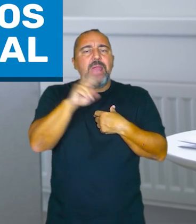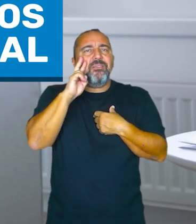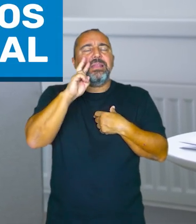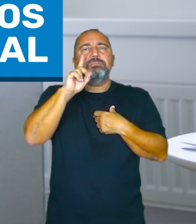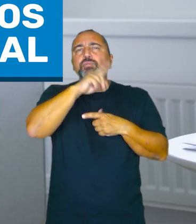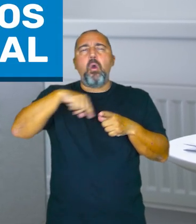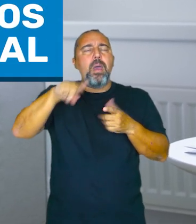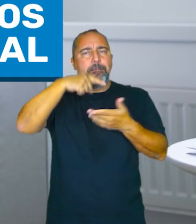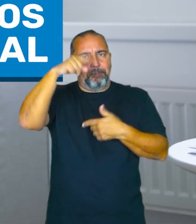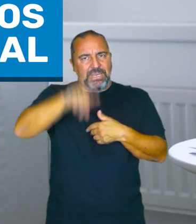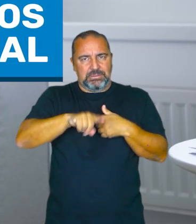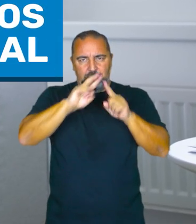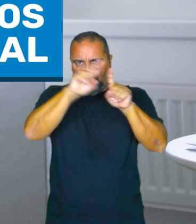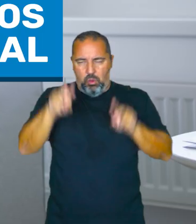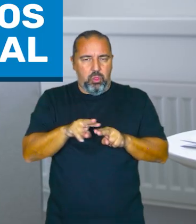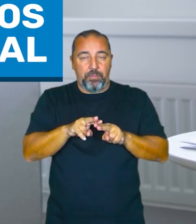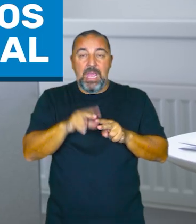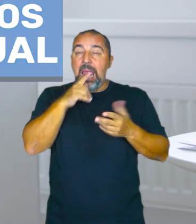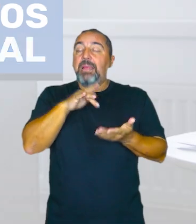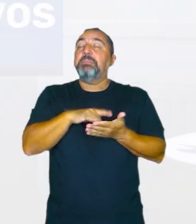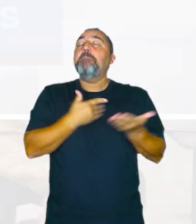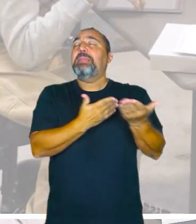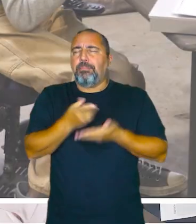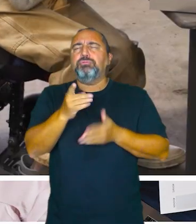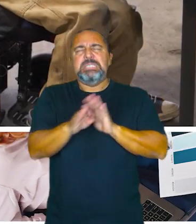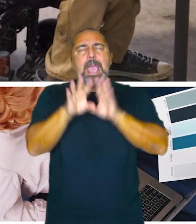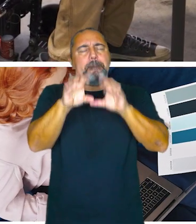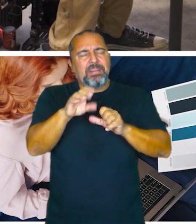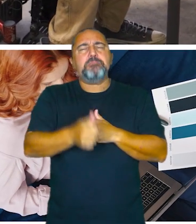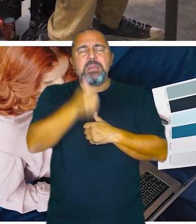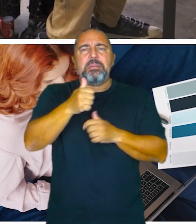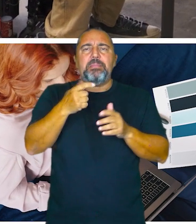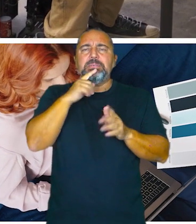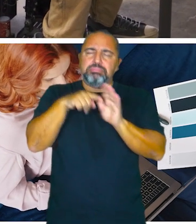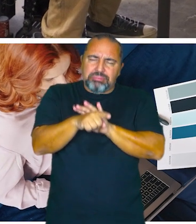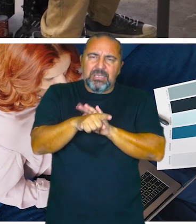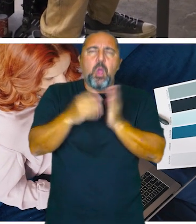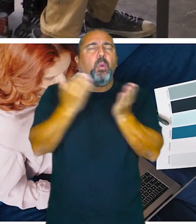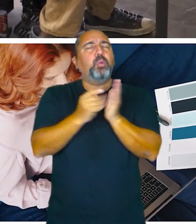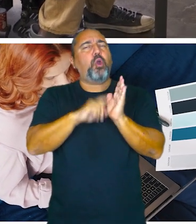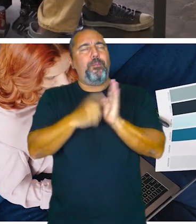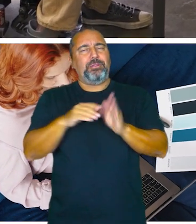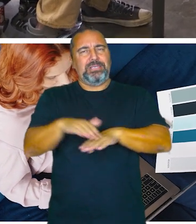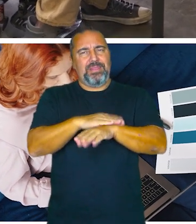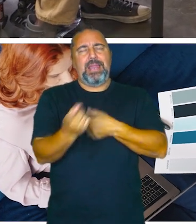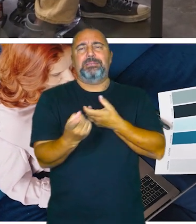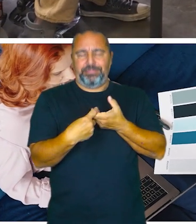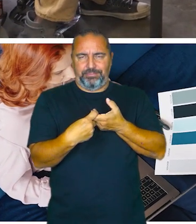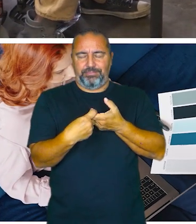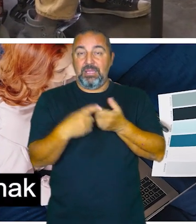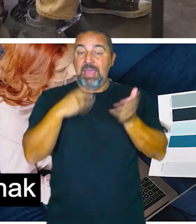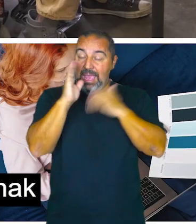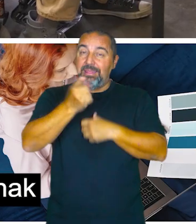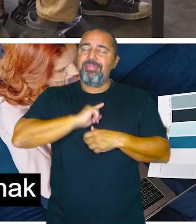erabili egutegi bat hilabete osoa ikusteko. Funtsezko ikastaroan izena emanez ikasten jarrai dezazun gonbidatzen